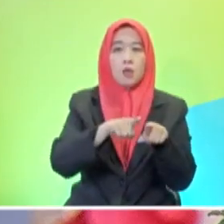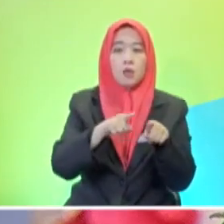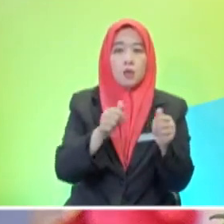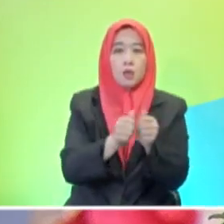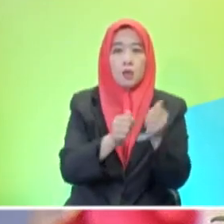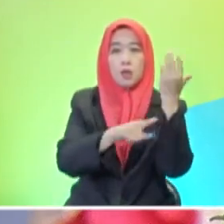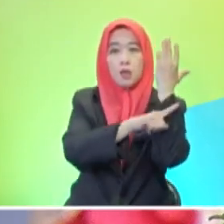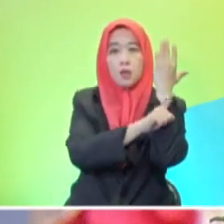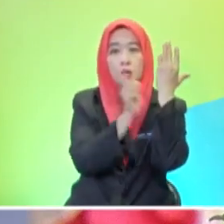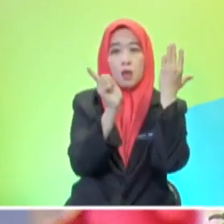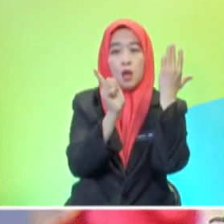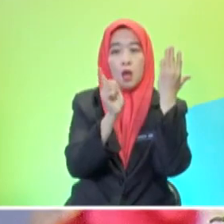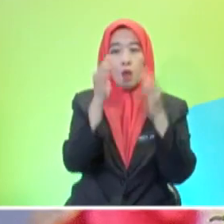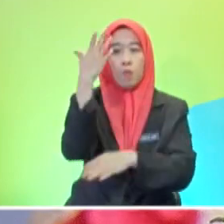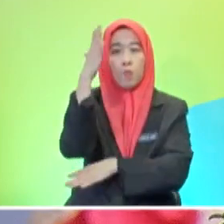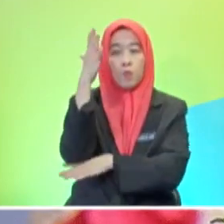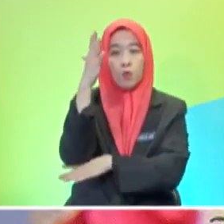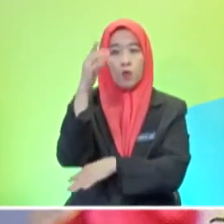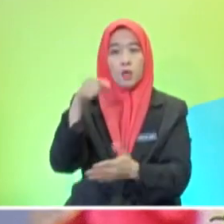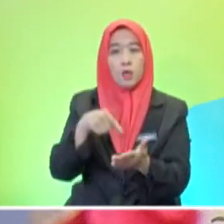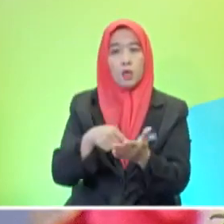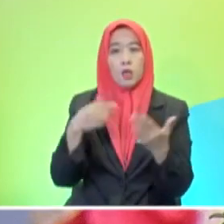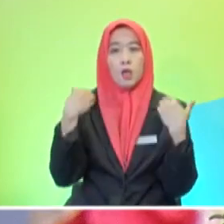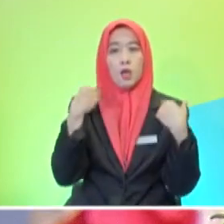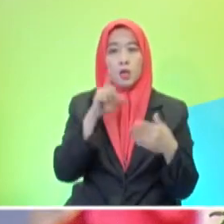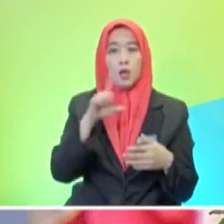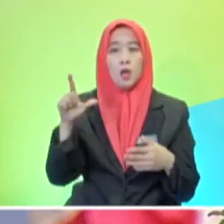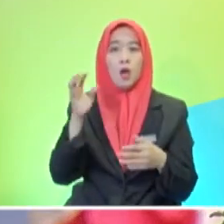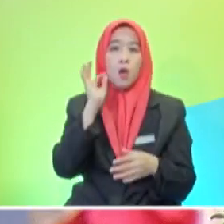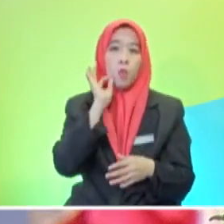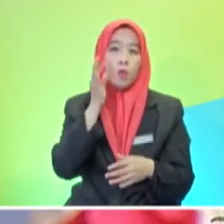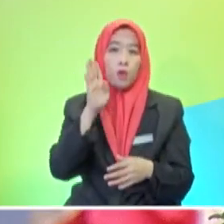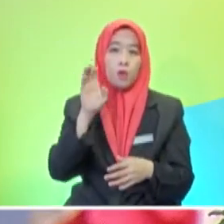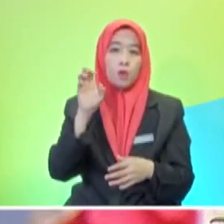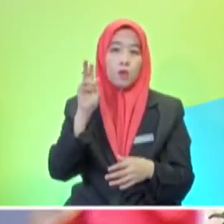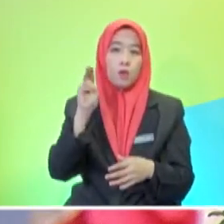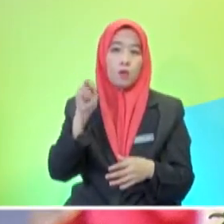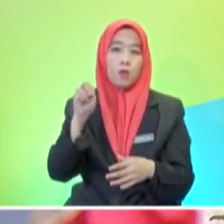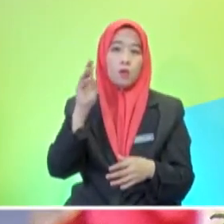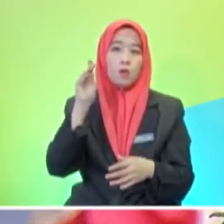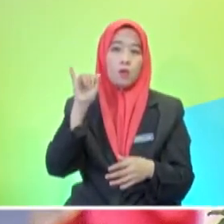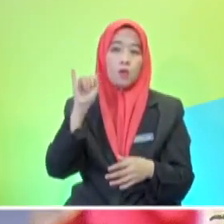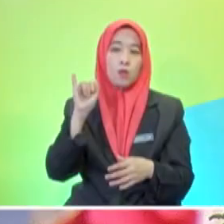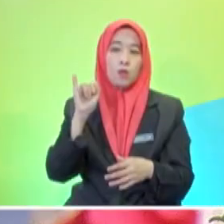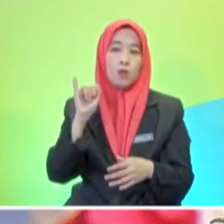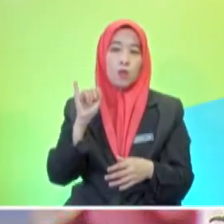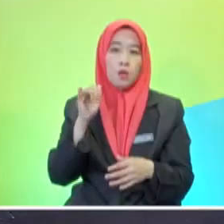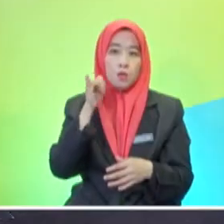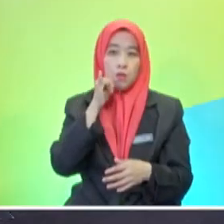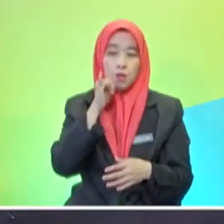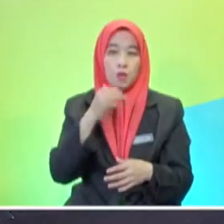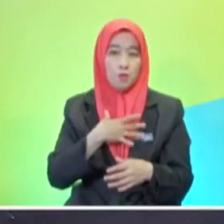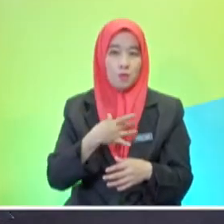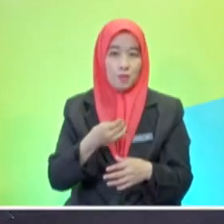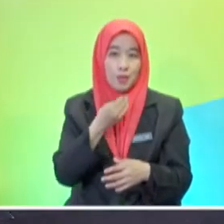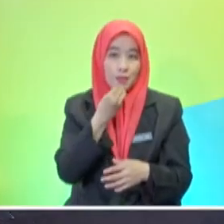dahan pokoknya. Betul, Syafika. Jadi ini adalah buah bendi. Buah bendi ni Syafika suka makan tak? Buat ulalaman? Suka,